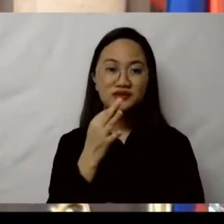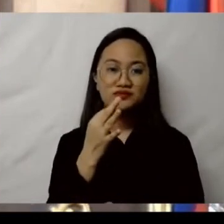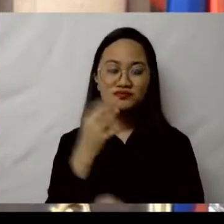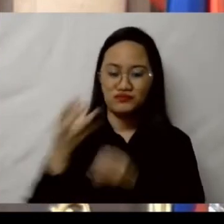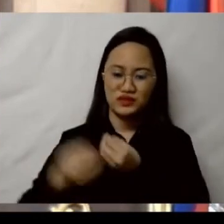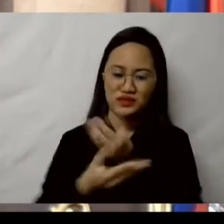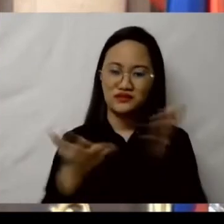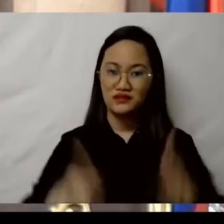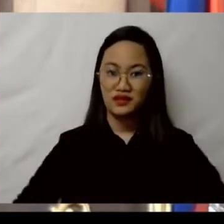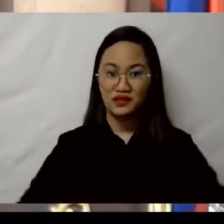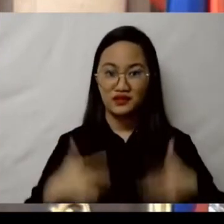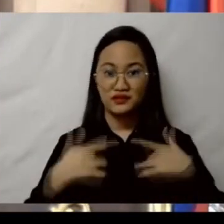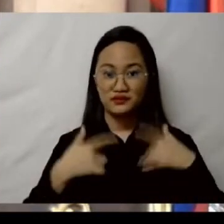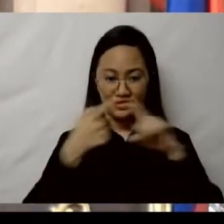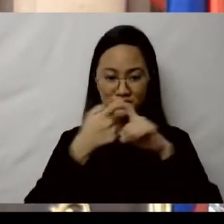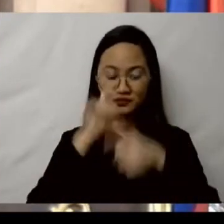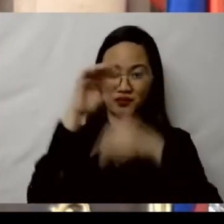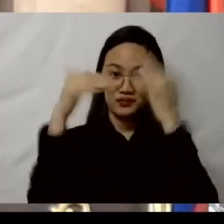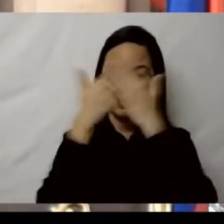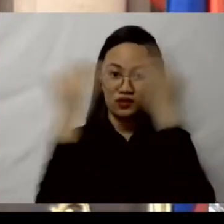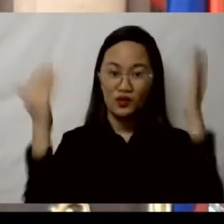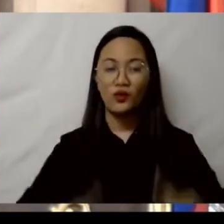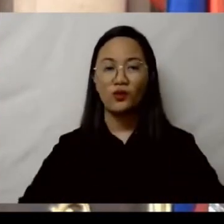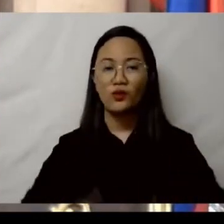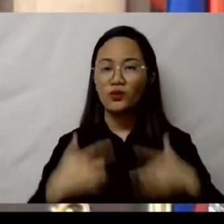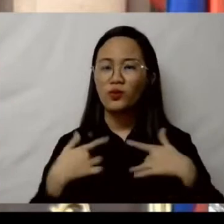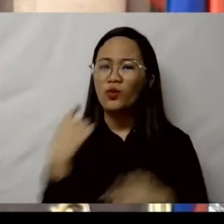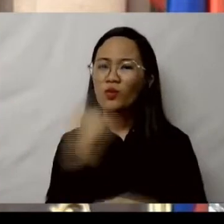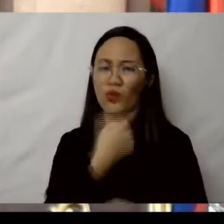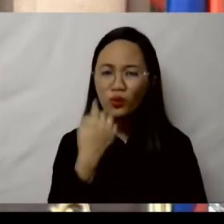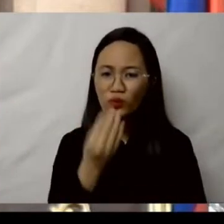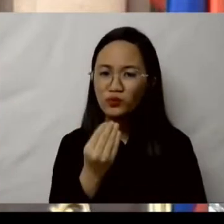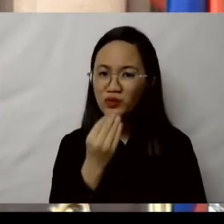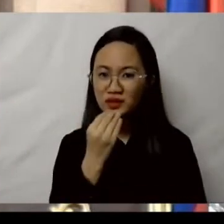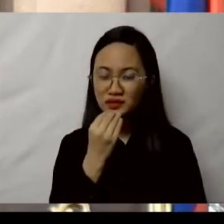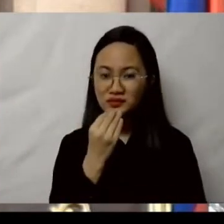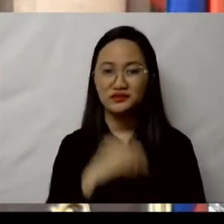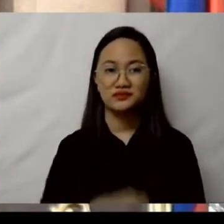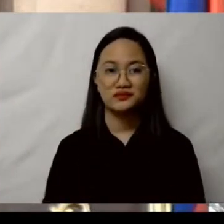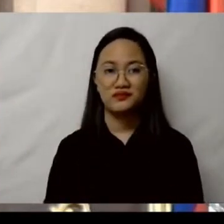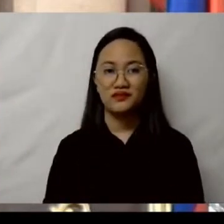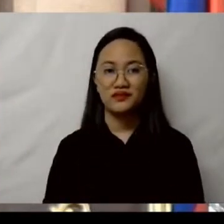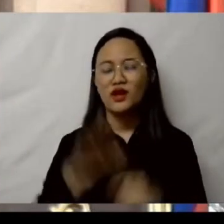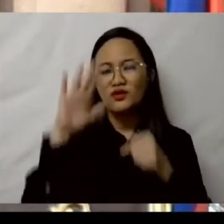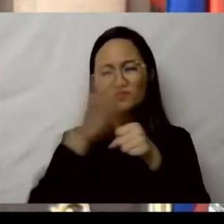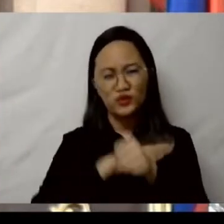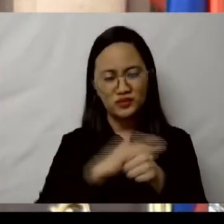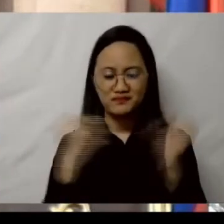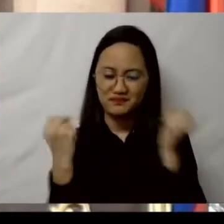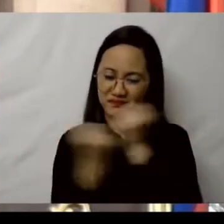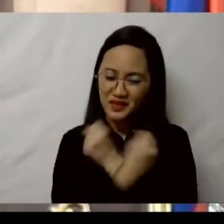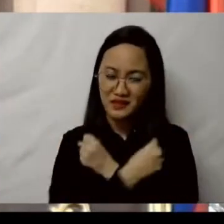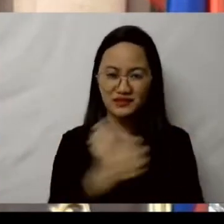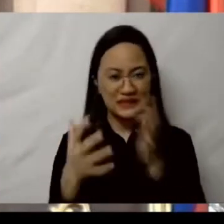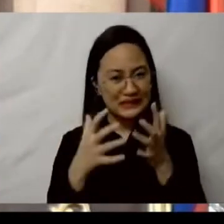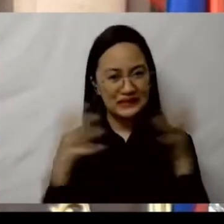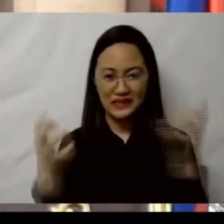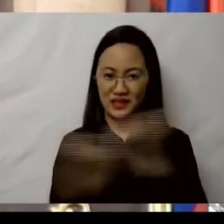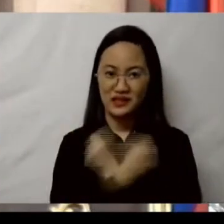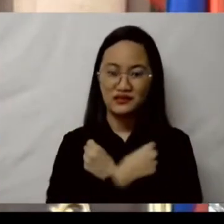mabubuhay magpakailanman ang sinumang kumain ito. Nabis-labis ang pag-ibig ng Diyos at ang pagnanais